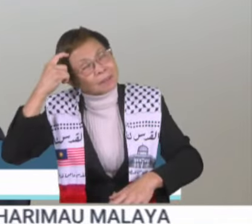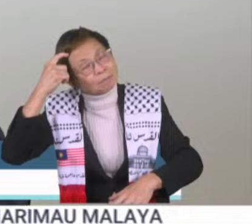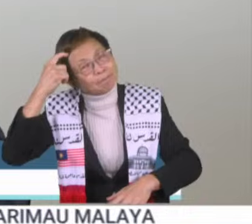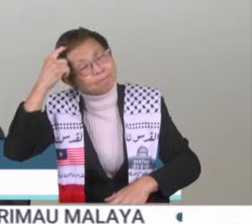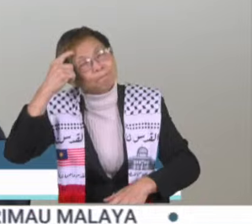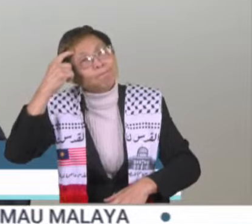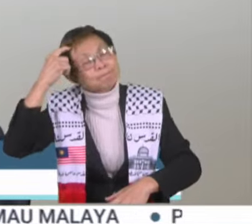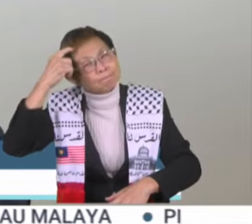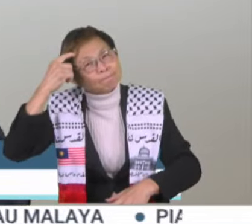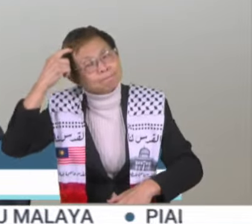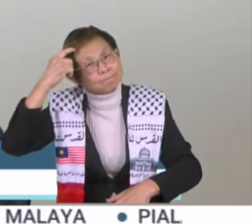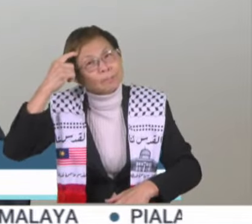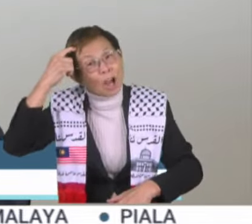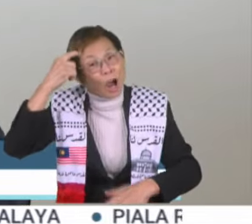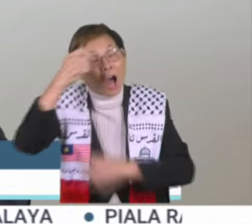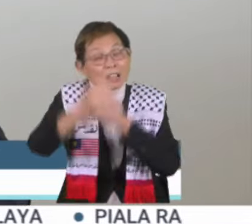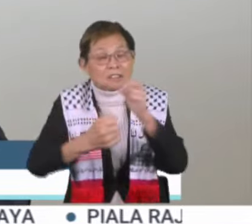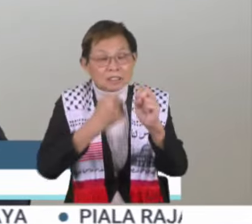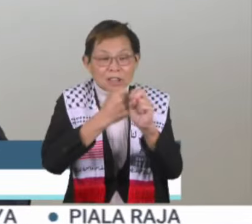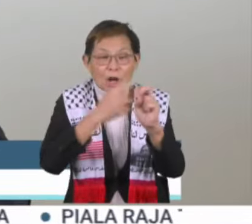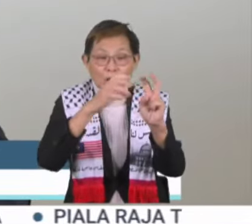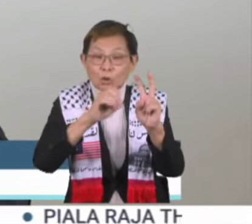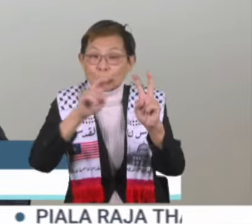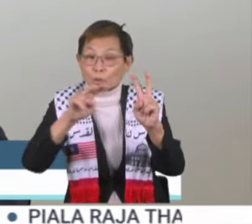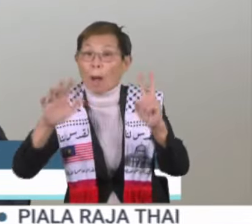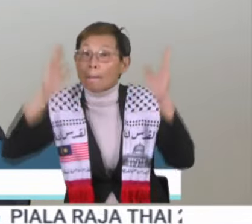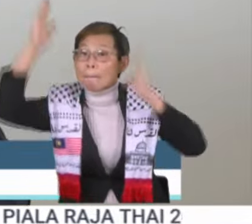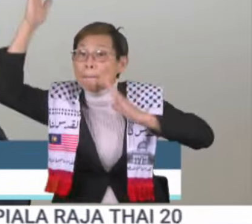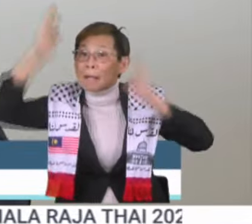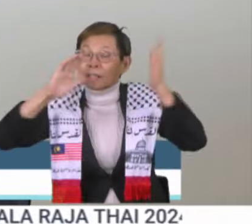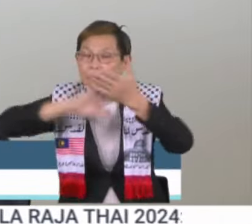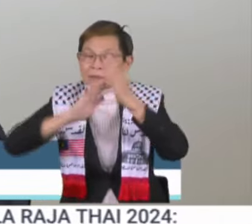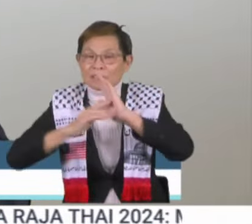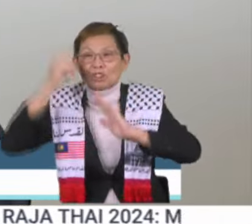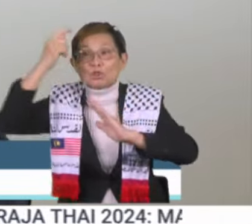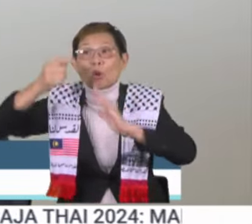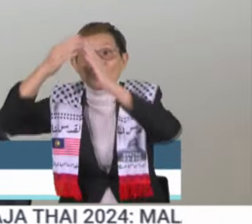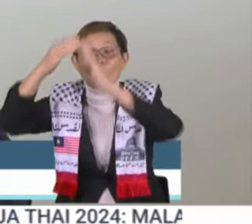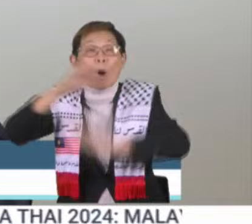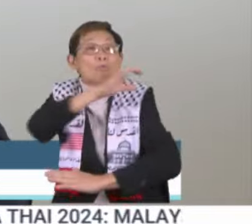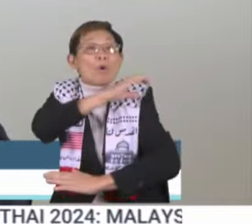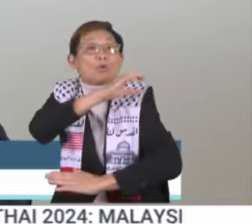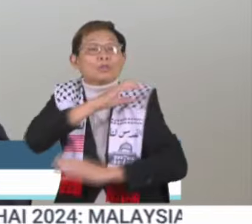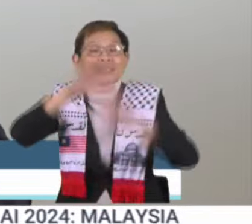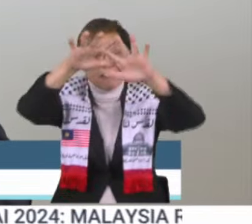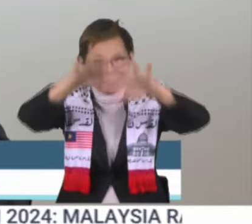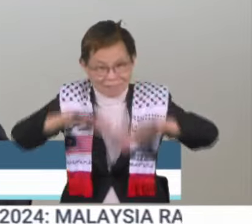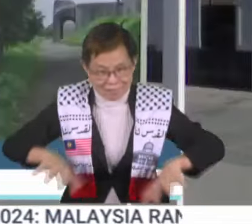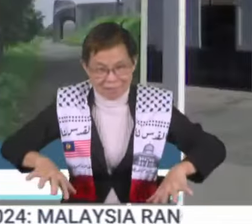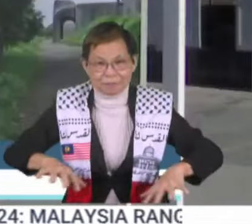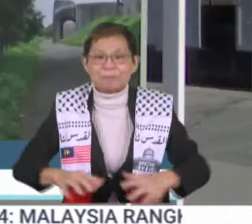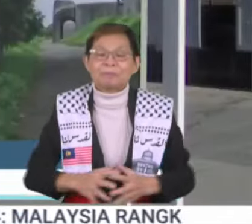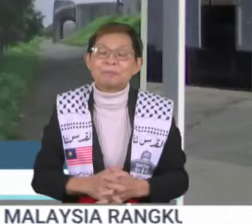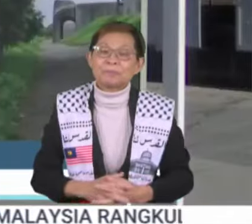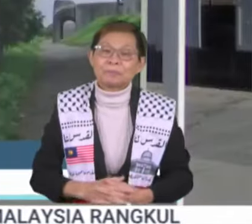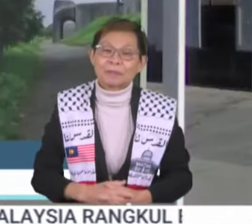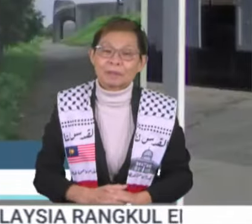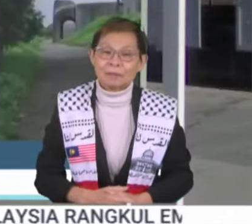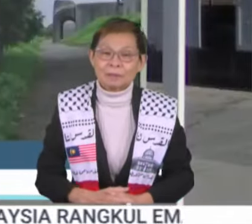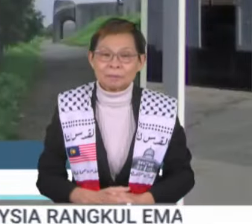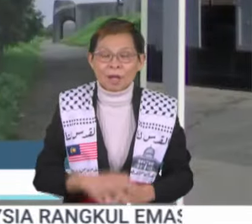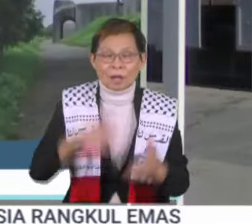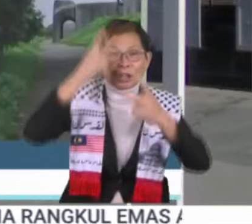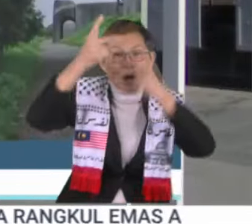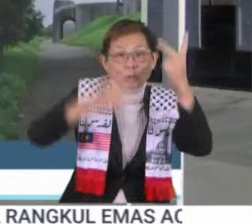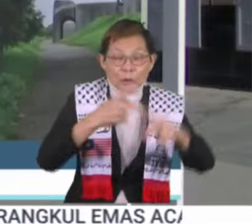that tahun depan Malaysia akan menjadi pengerusi ke ASEAN. Dalam